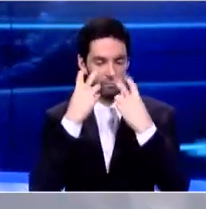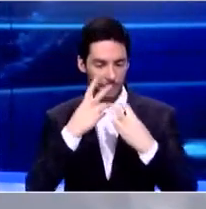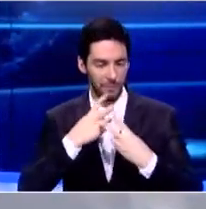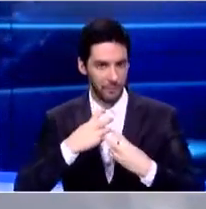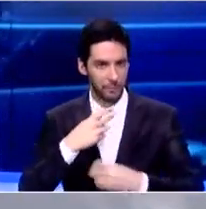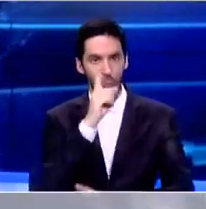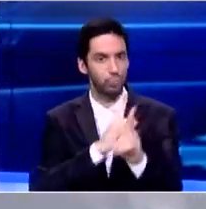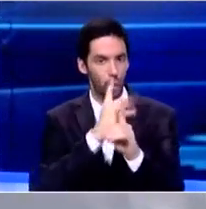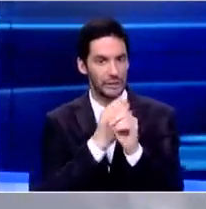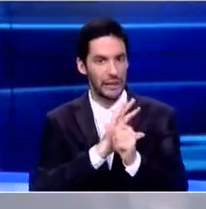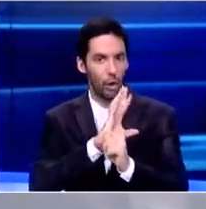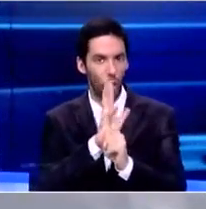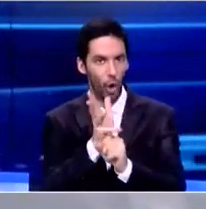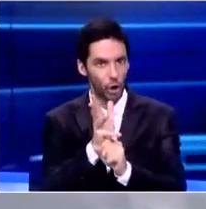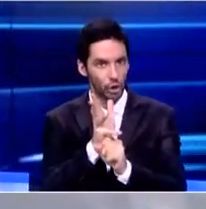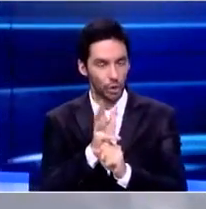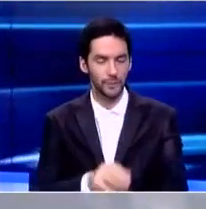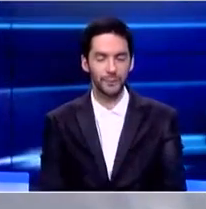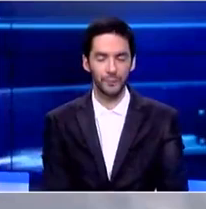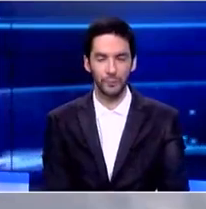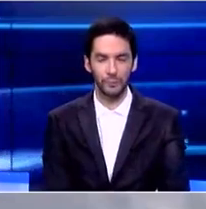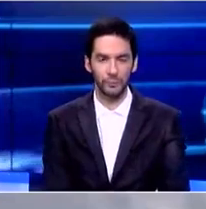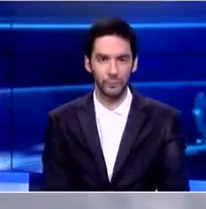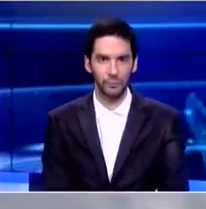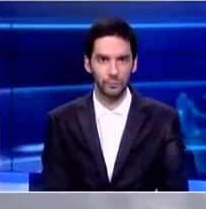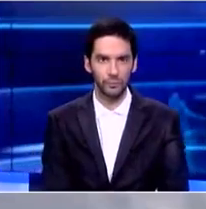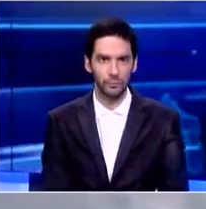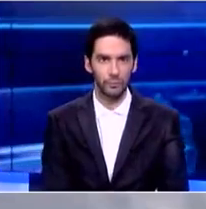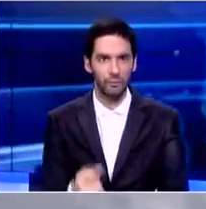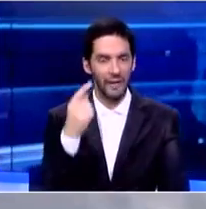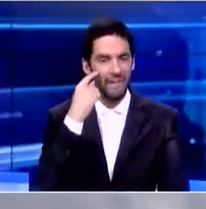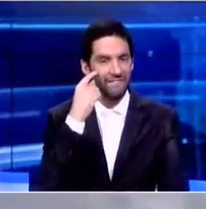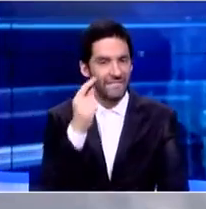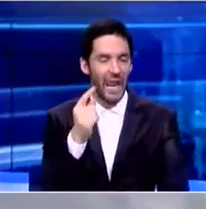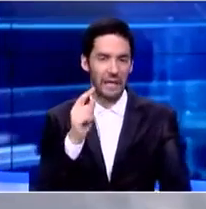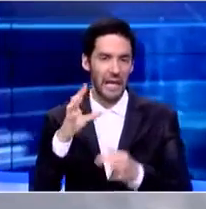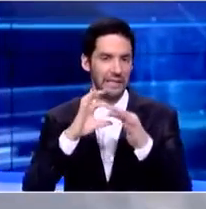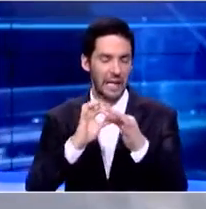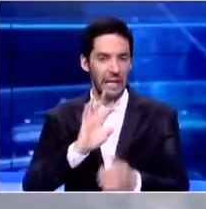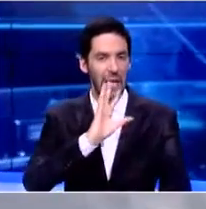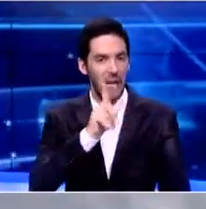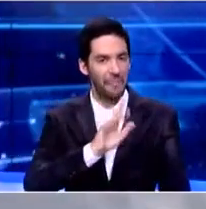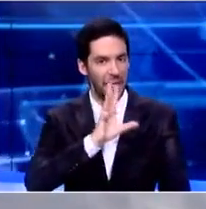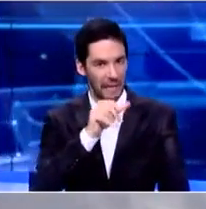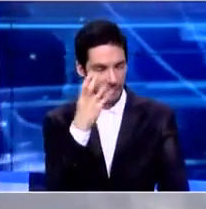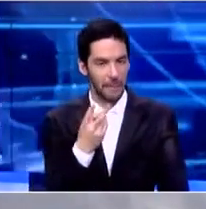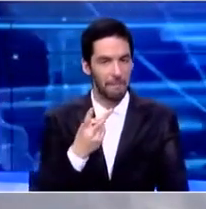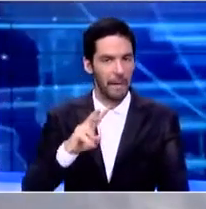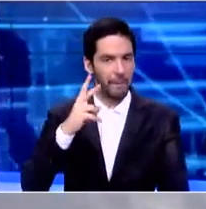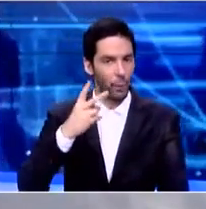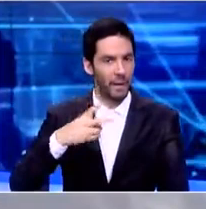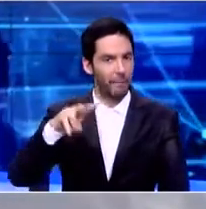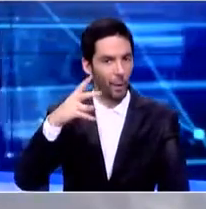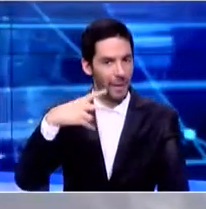είναι σαφές ότι παρουσιάζεται μία αυξητική τάση η οποία μπορεί να εξηγηθεί με 2 τρόπους. Ο